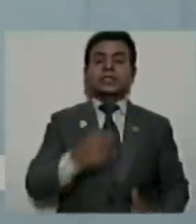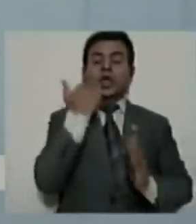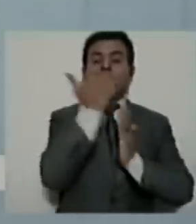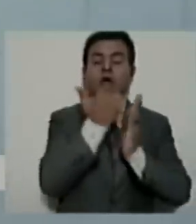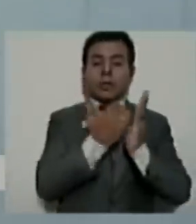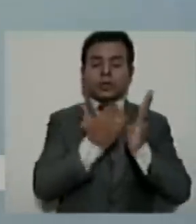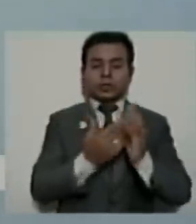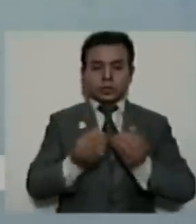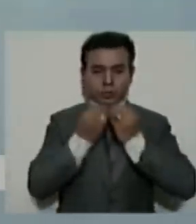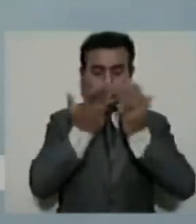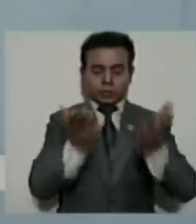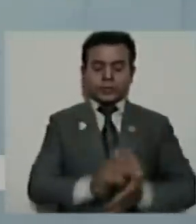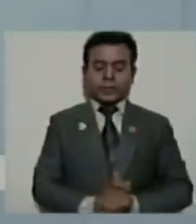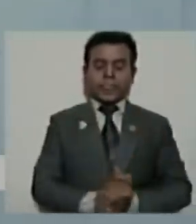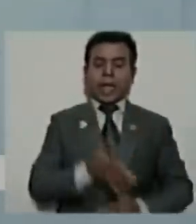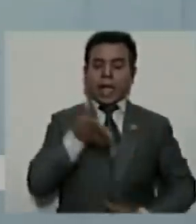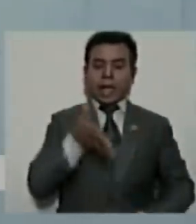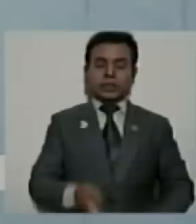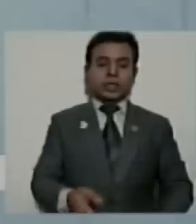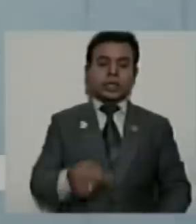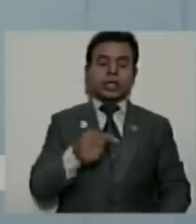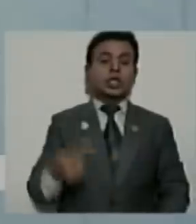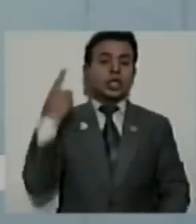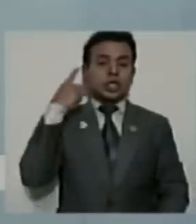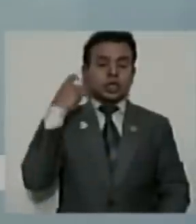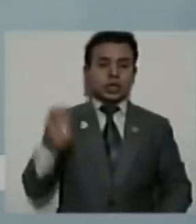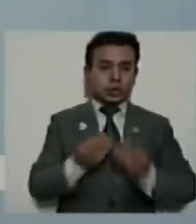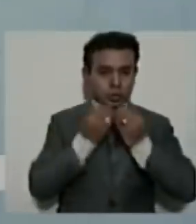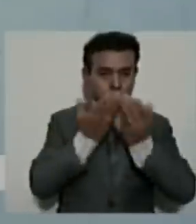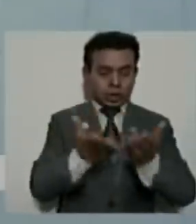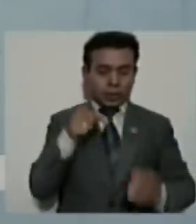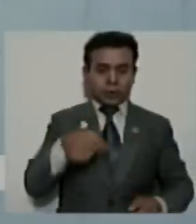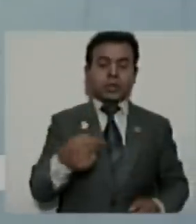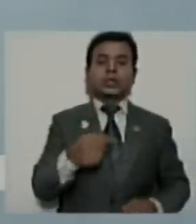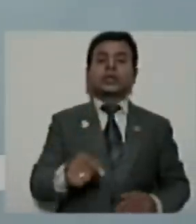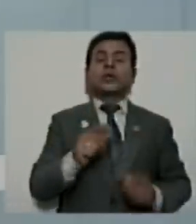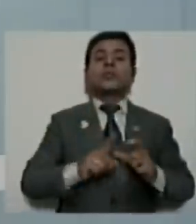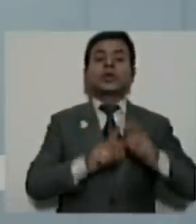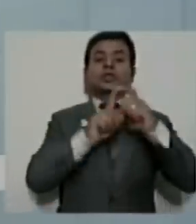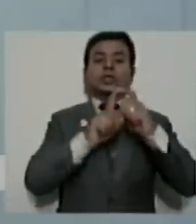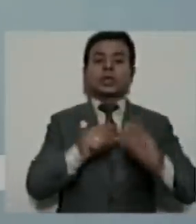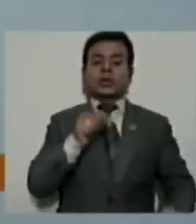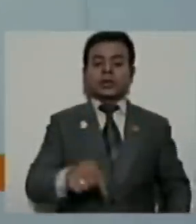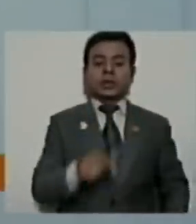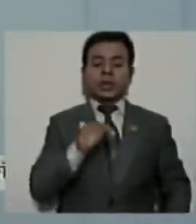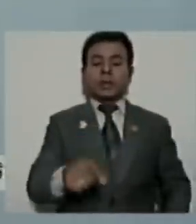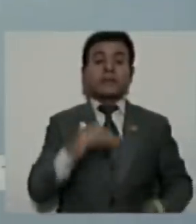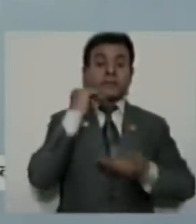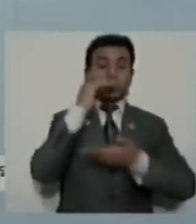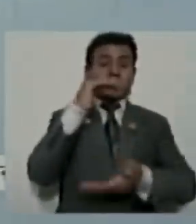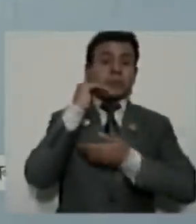জেনারেল ডাক্তার মোহাম্মদ শহীদুল্লাহ আপনাদের সামনে কিছু তথ্য তুলে ধরবেন, সেগুলো শোনার পরেই